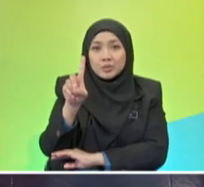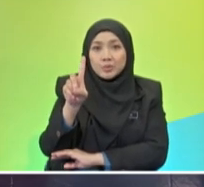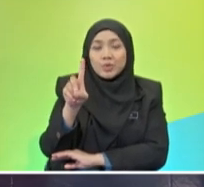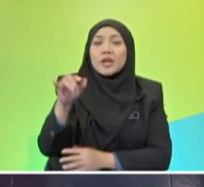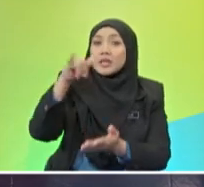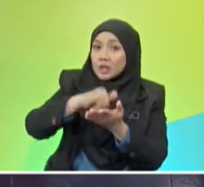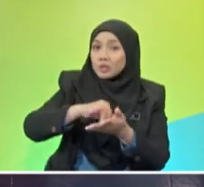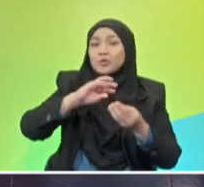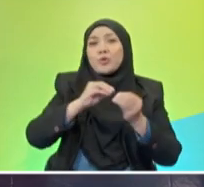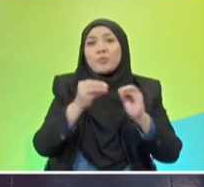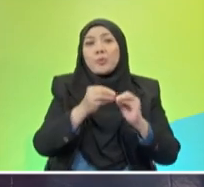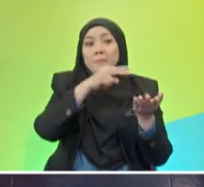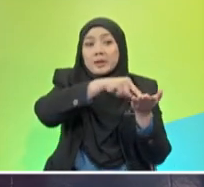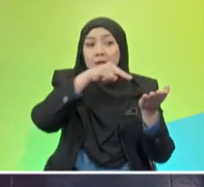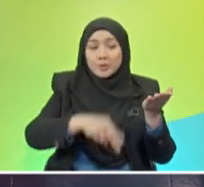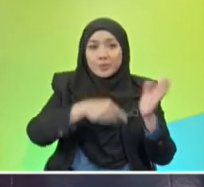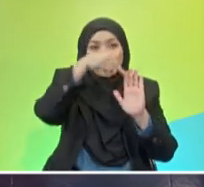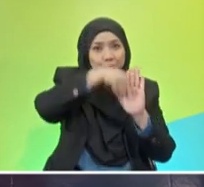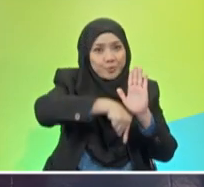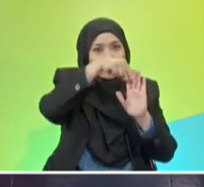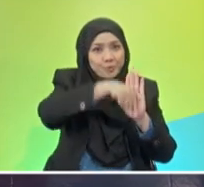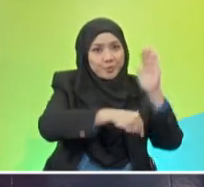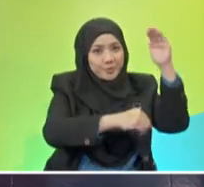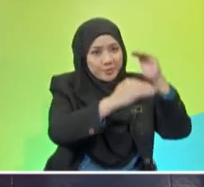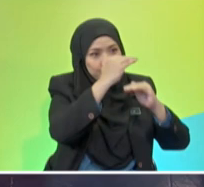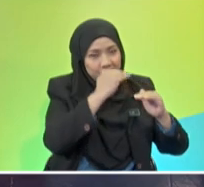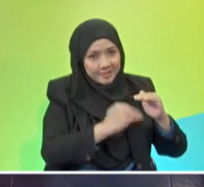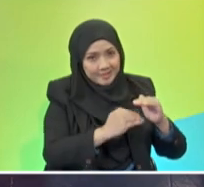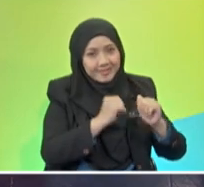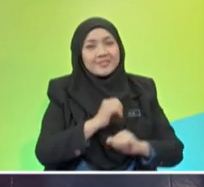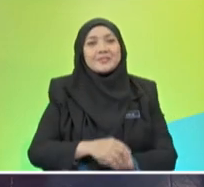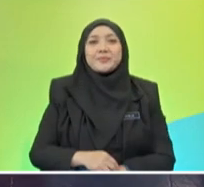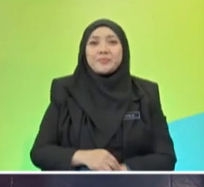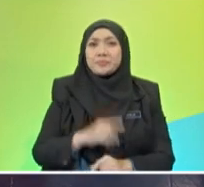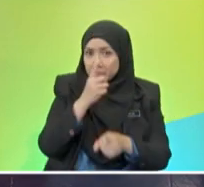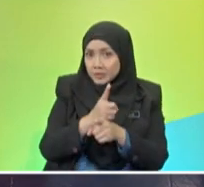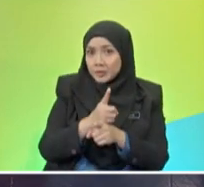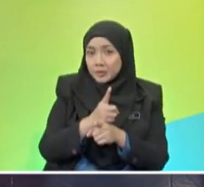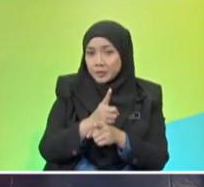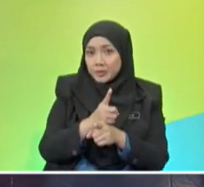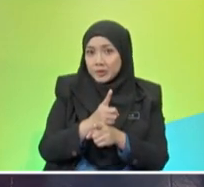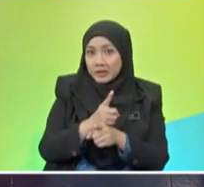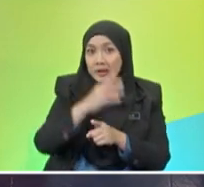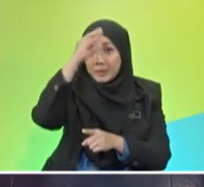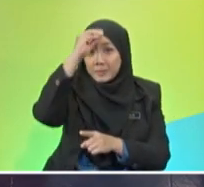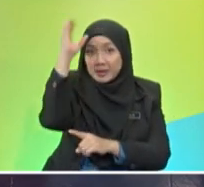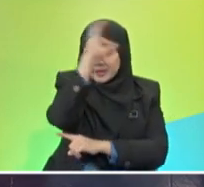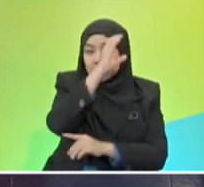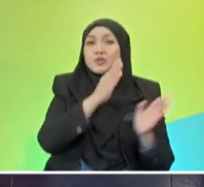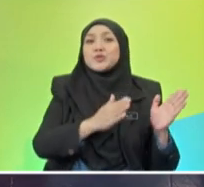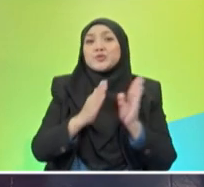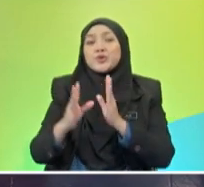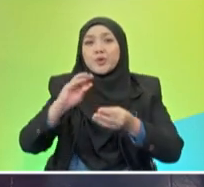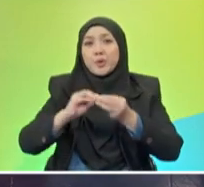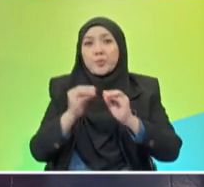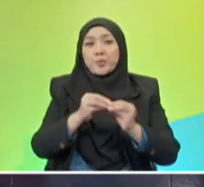10, 9, 8, 7, 6, 5, 4, 3, 2, 1. Itu nombor menurun. Jadi betul ke? Abang Chris susun betul tak? Cikgu betul